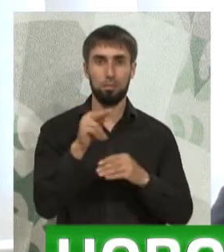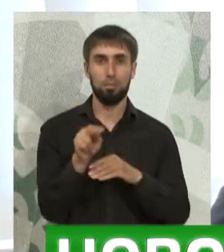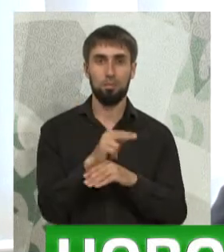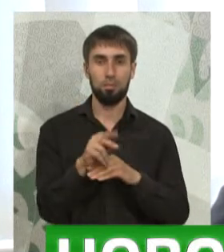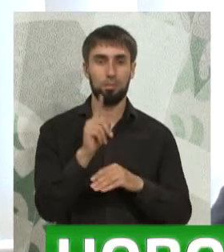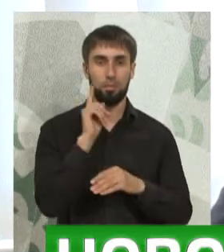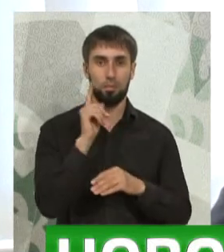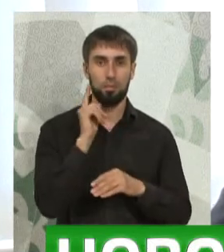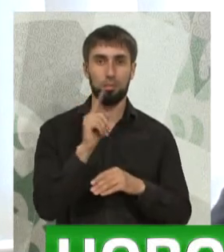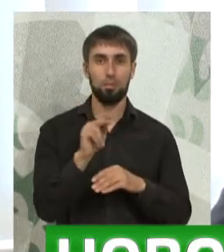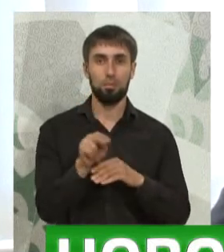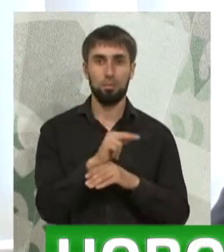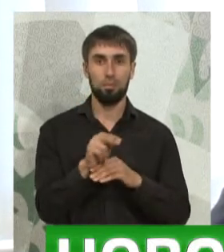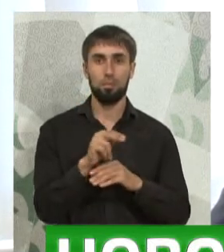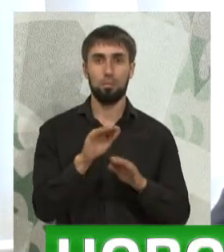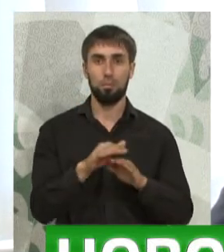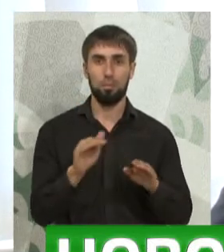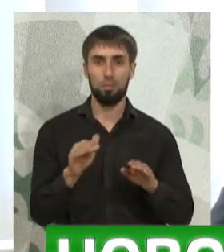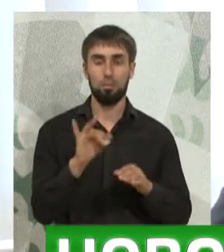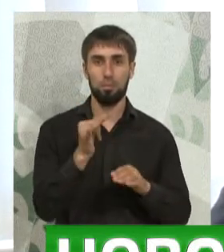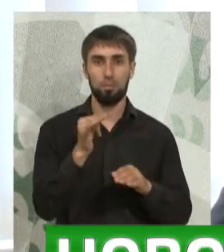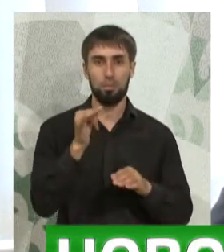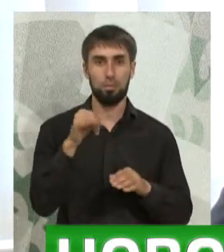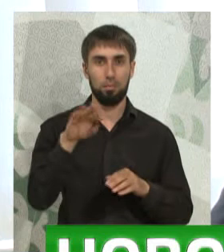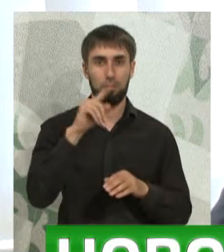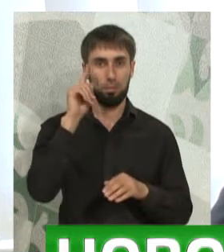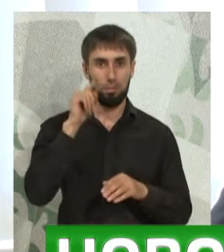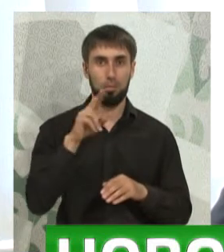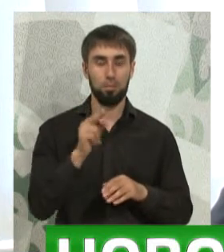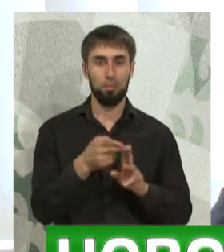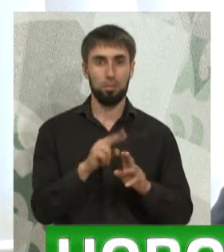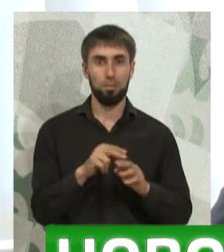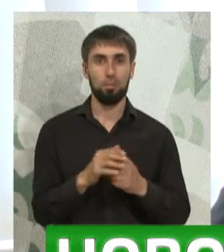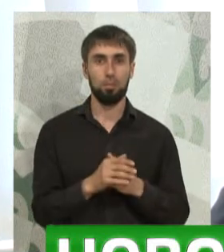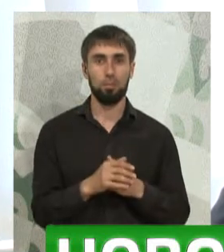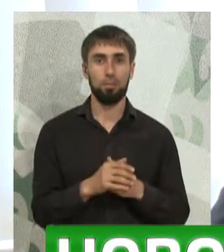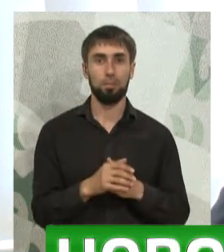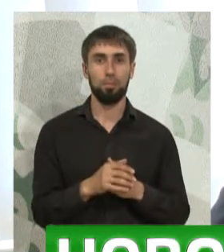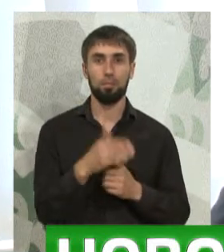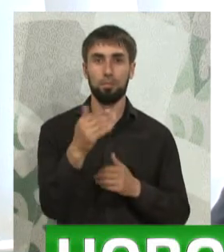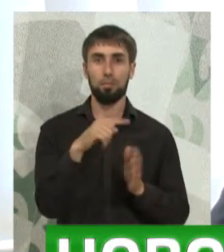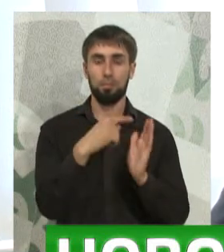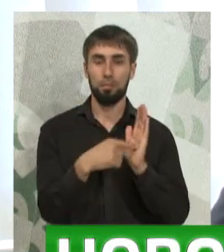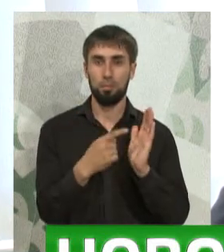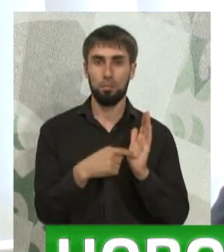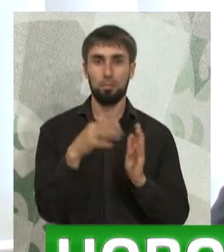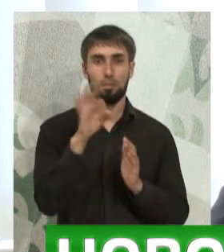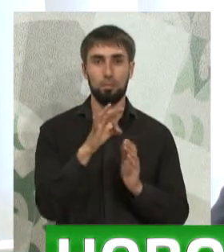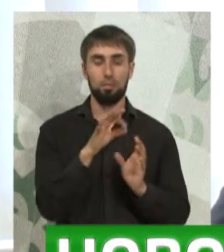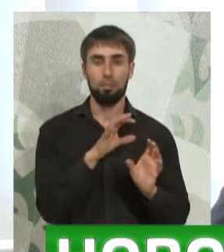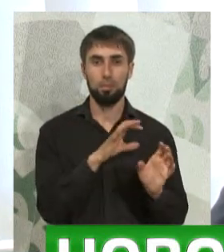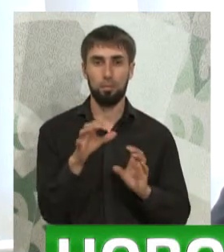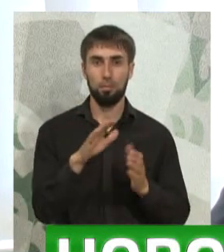молодежи, воспитании детей. И представляете себе, это вносится, где ставится вопрос об благосостоянии,